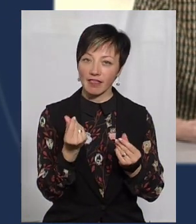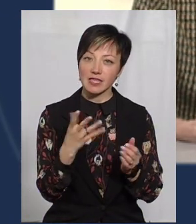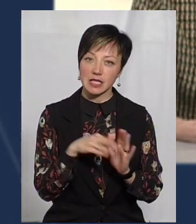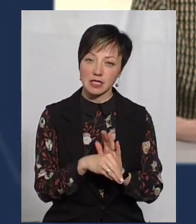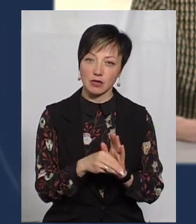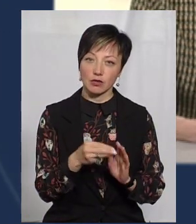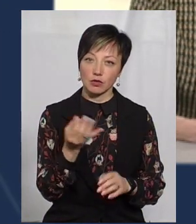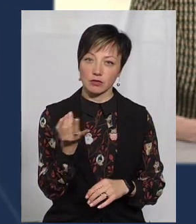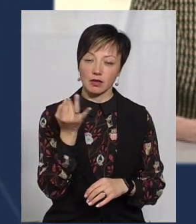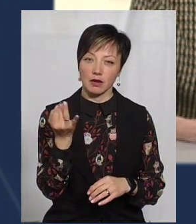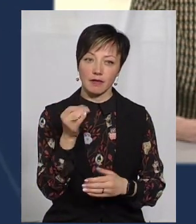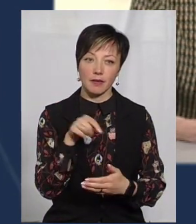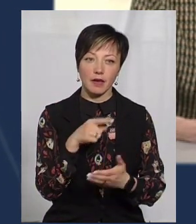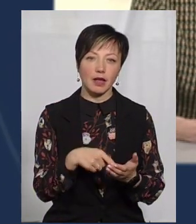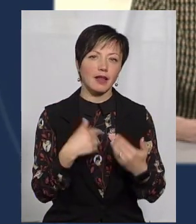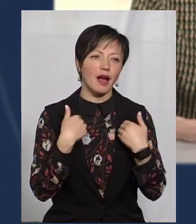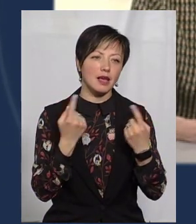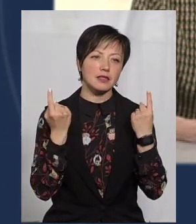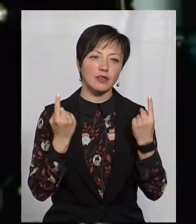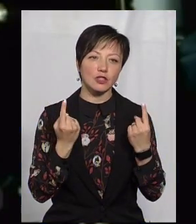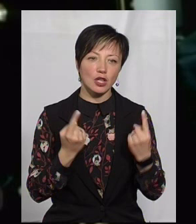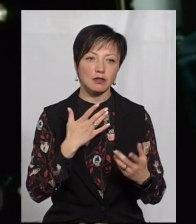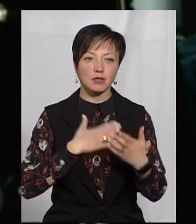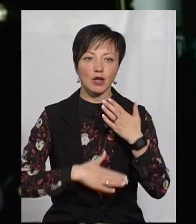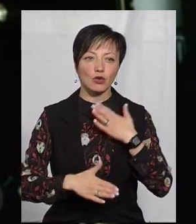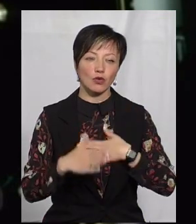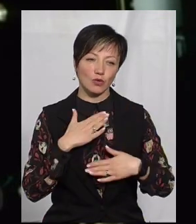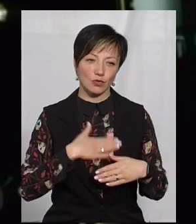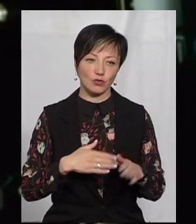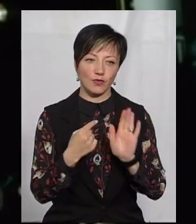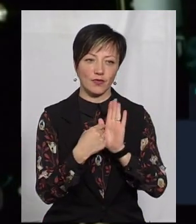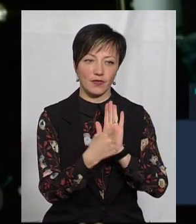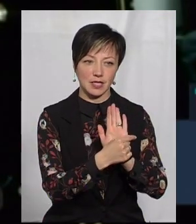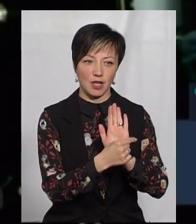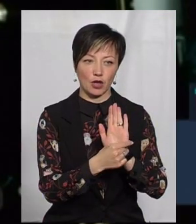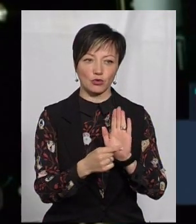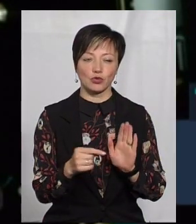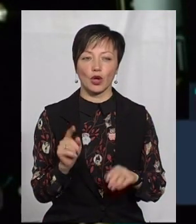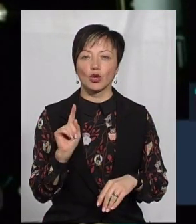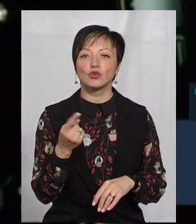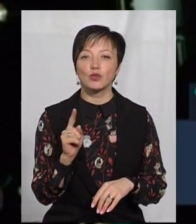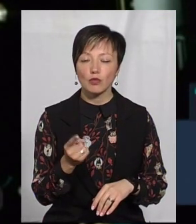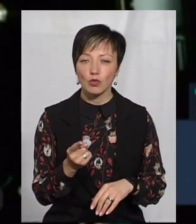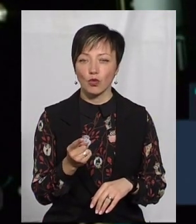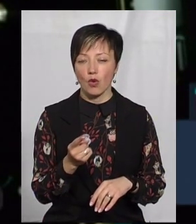інвестиційно привабливими? Ой, да я з величезним задоволенням відзначу, да. Чому?